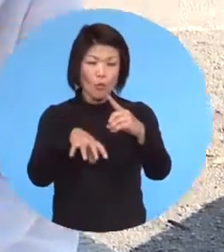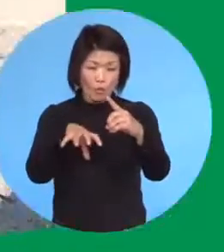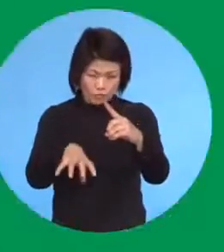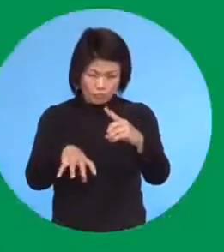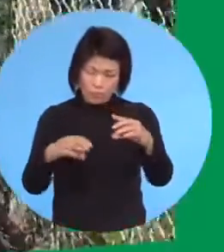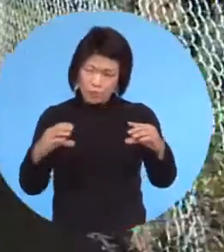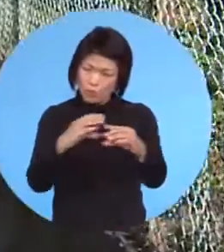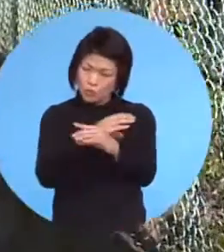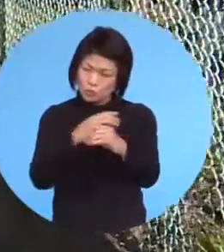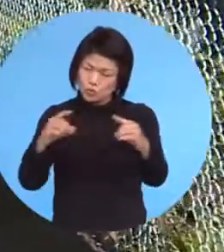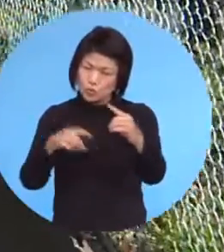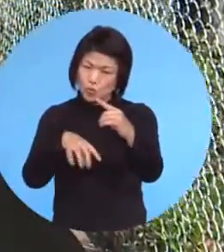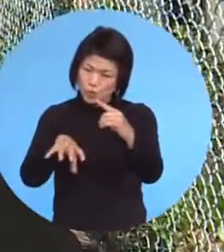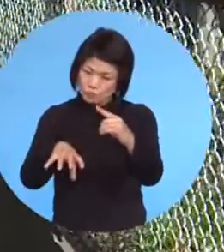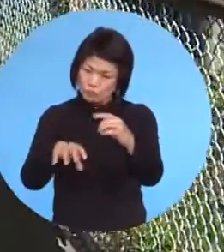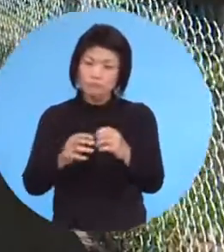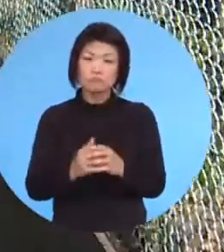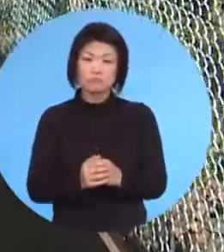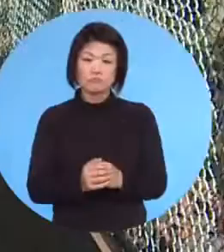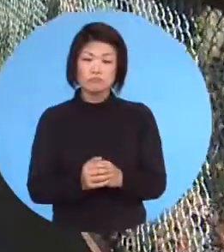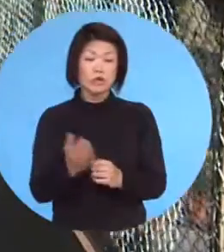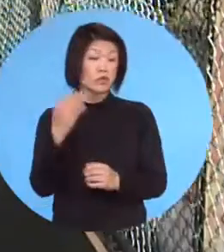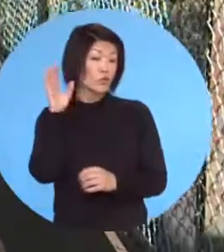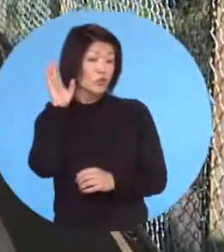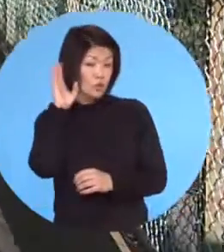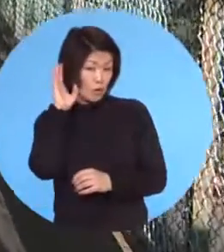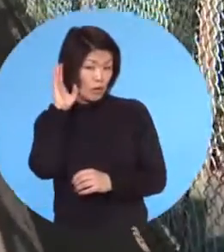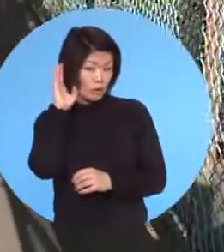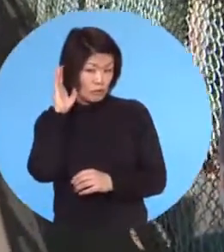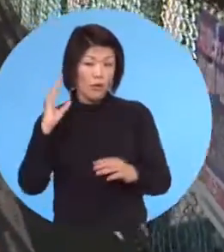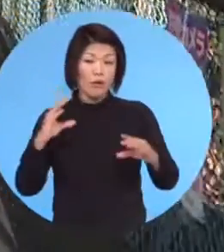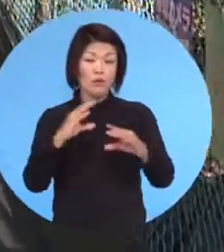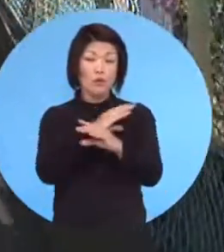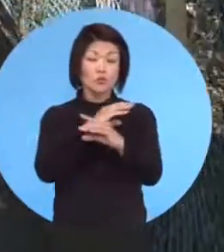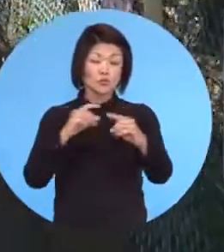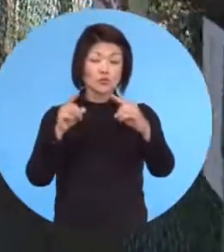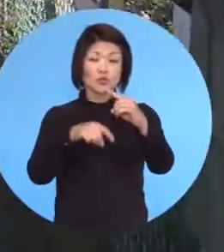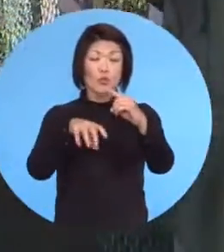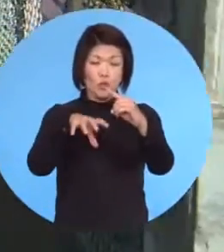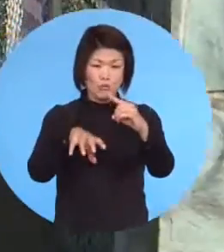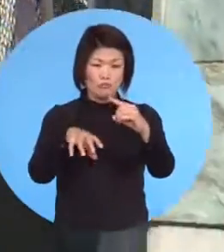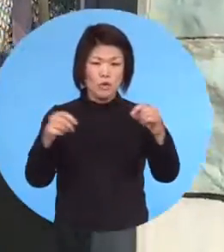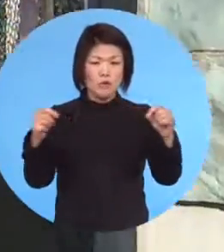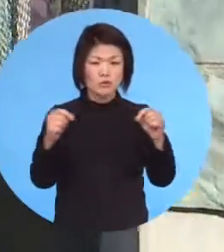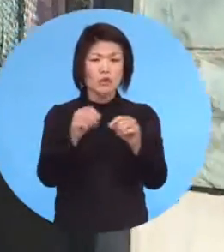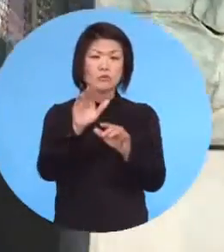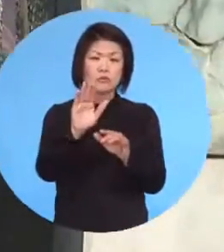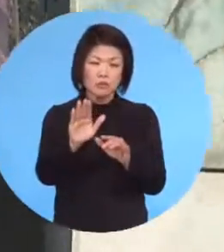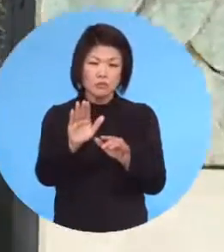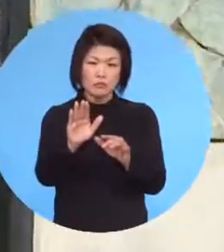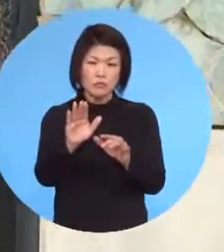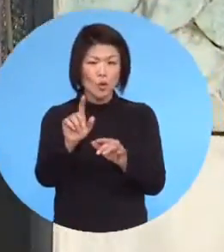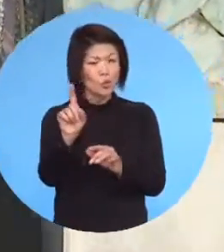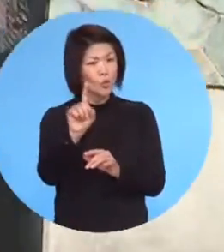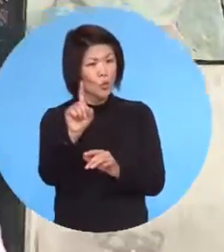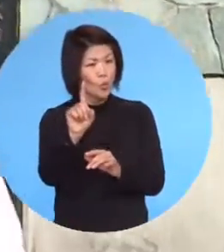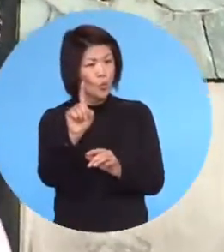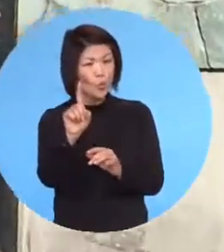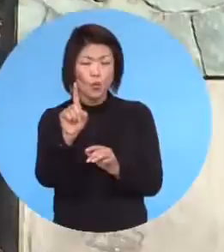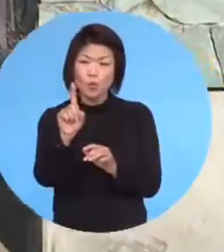園。先ほど伺った交通公園というのがこの近くにあるそうなんですが、どこでし